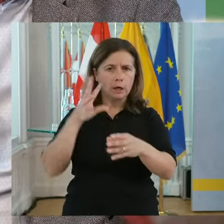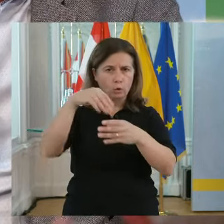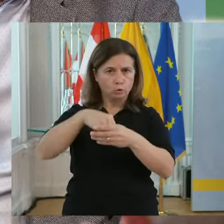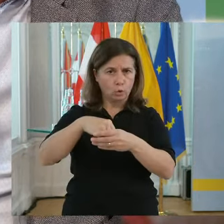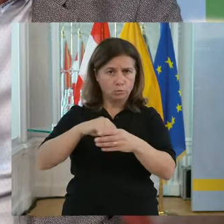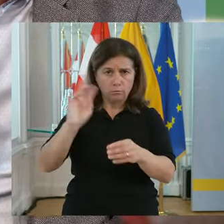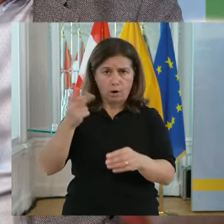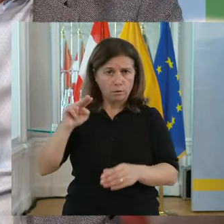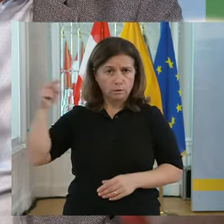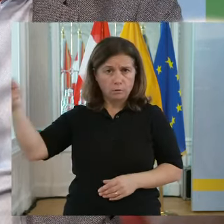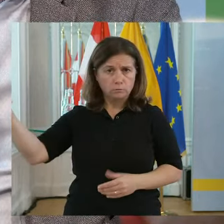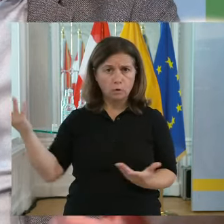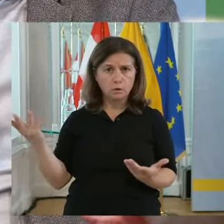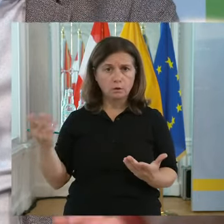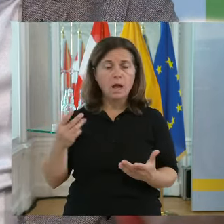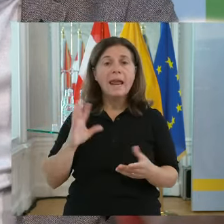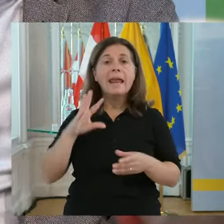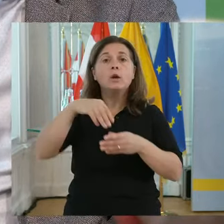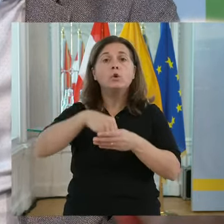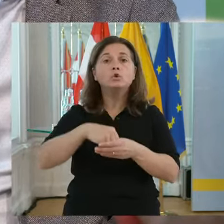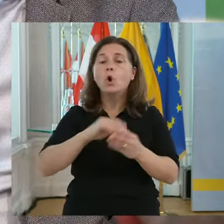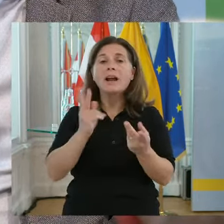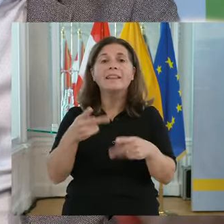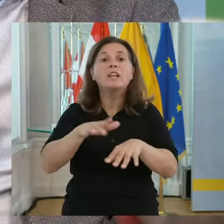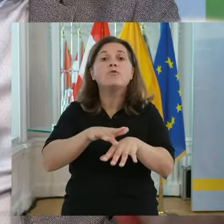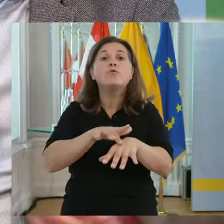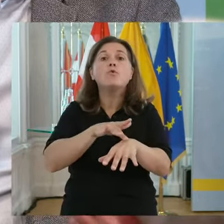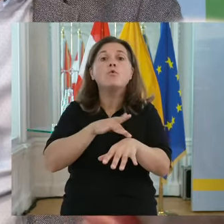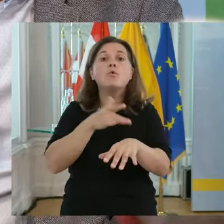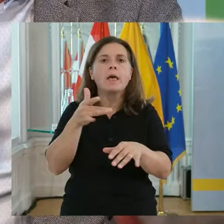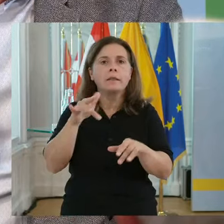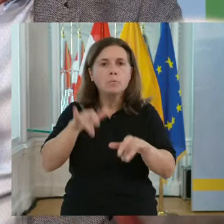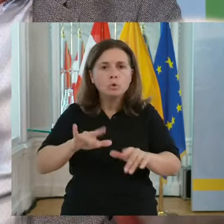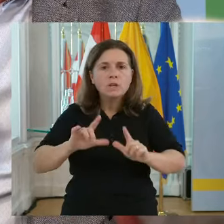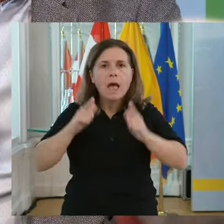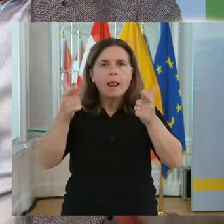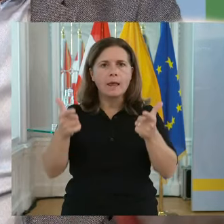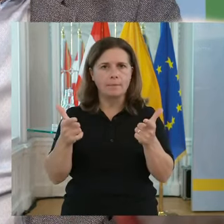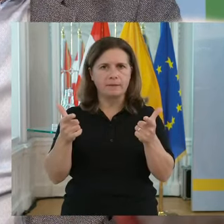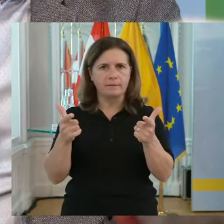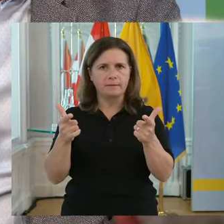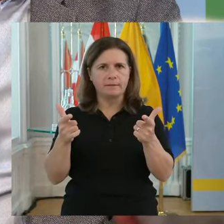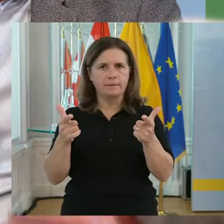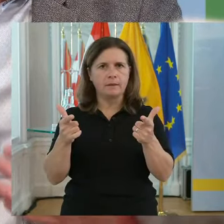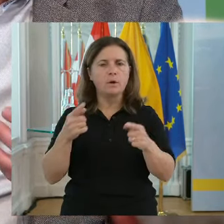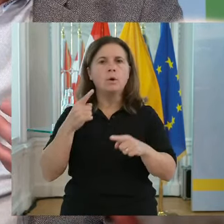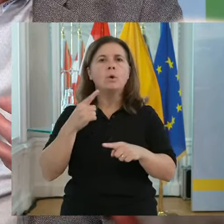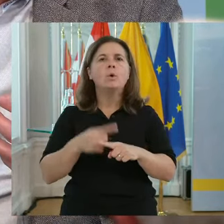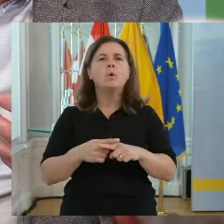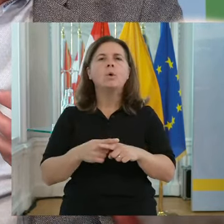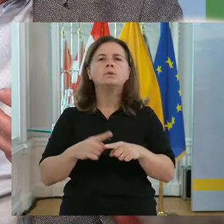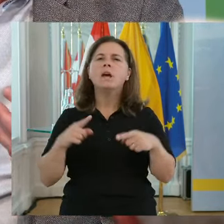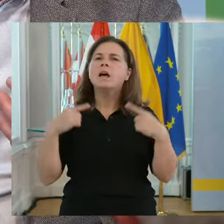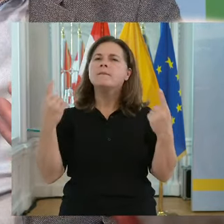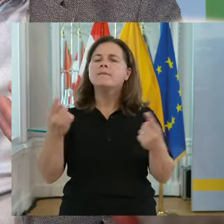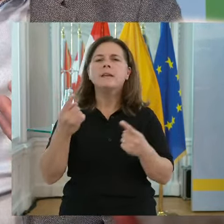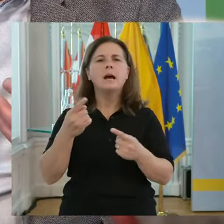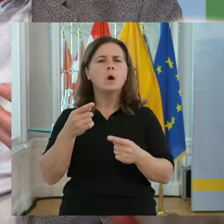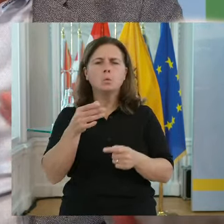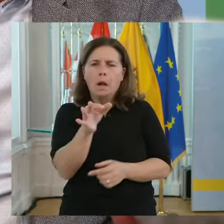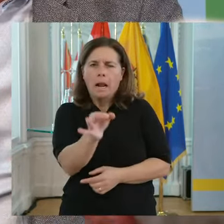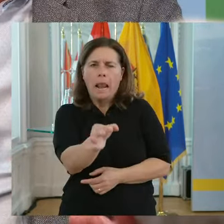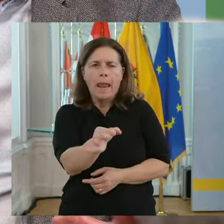wirklich antworten können, weil Inklusion kannst du nicht fühlen. Inklusion musst du erleben. Und wir sind ein kleiner